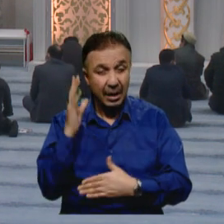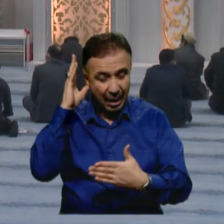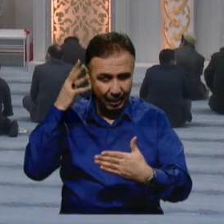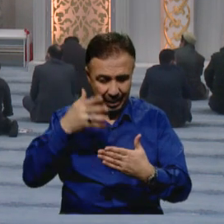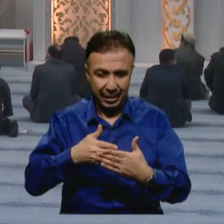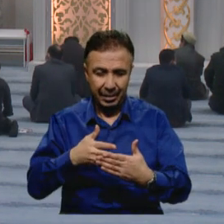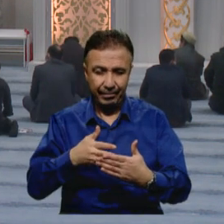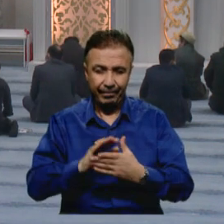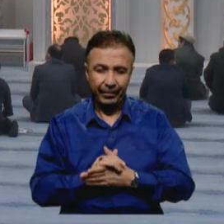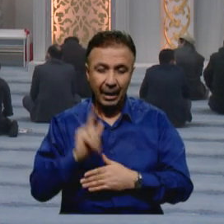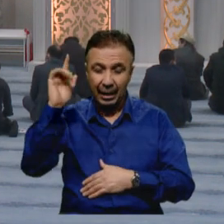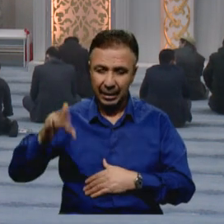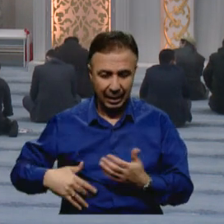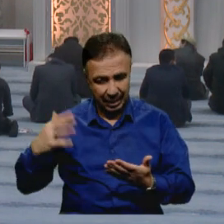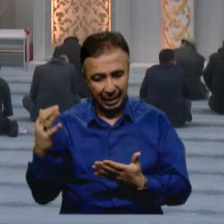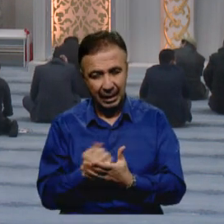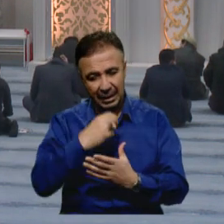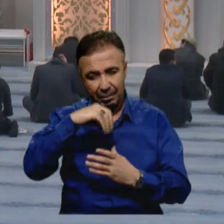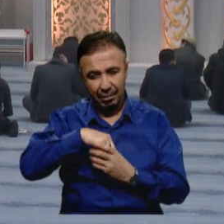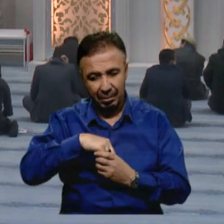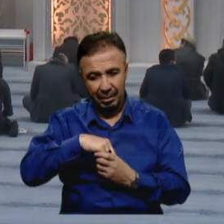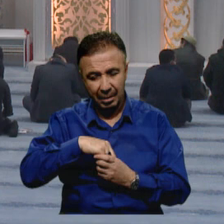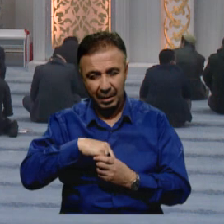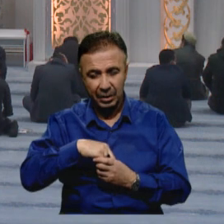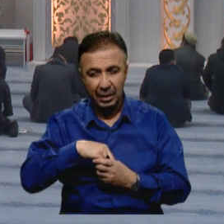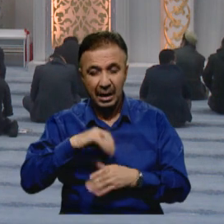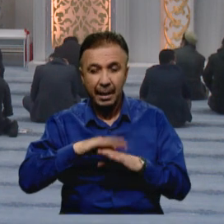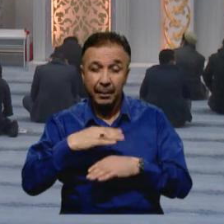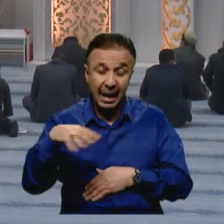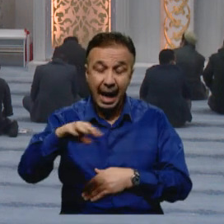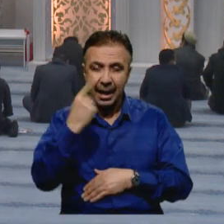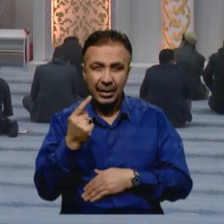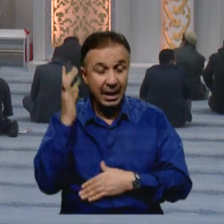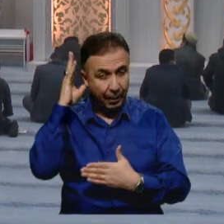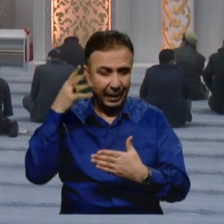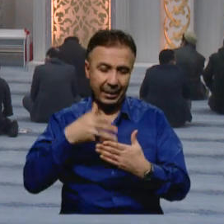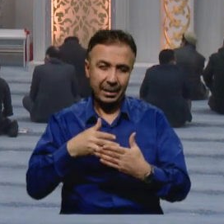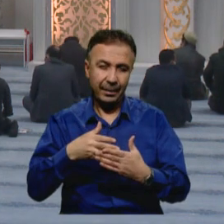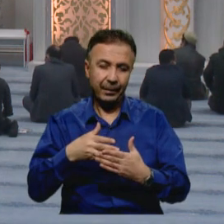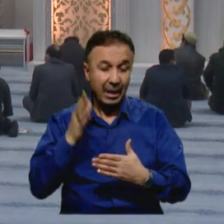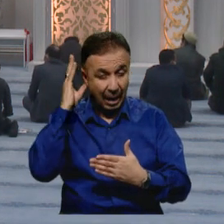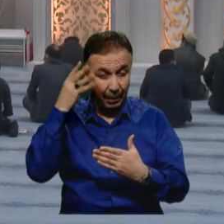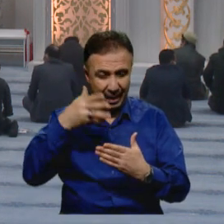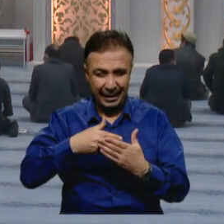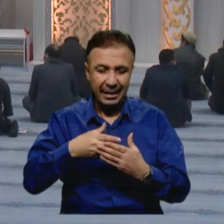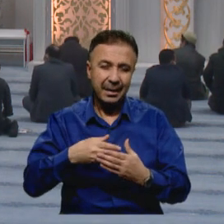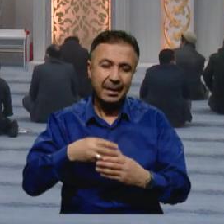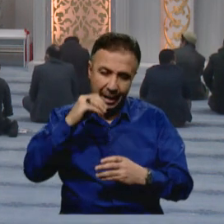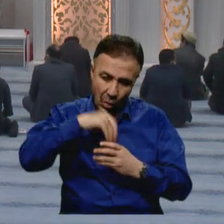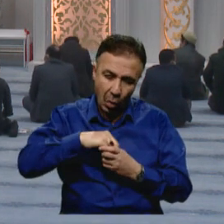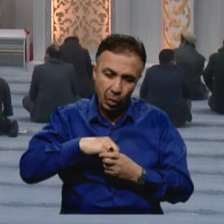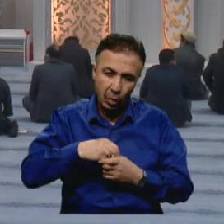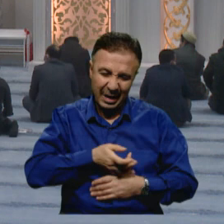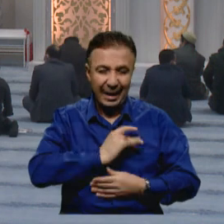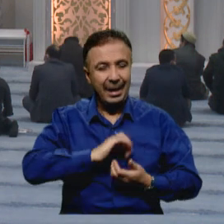şey geniş anlamda ibadet kavramı içerisinde yer alır. İşte ibadetin özü ihlastır. Eğer ihlas